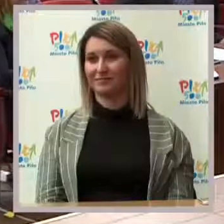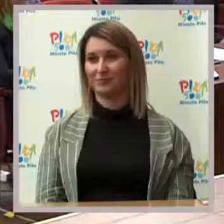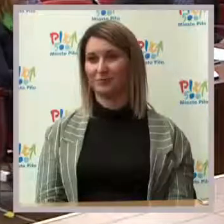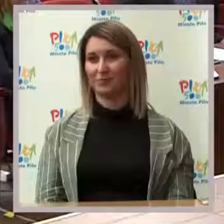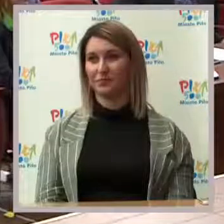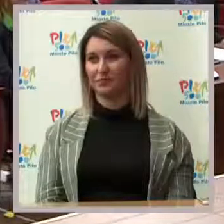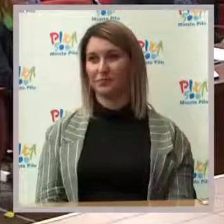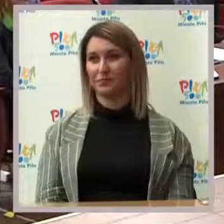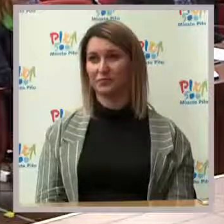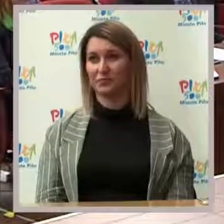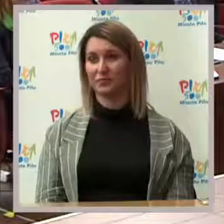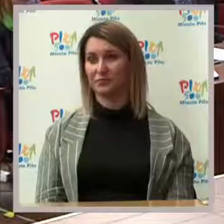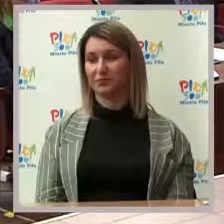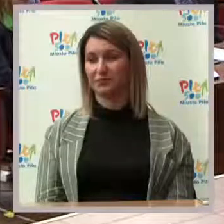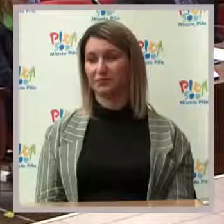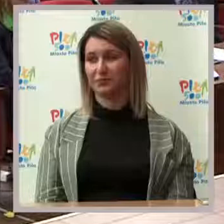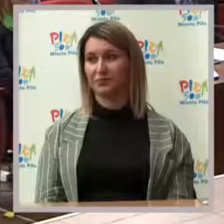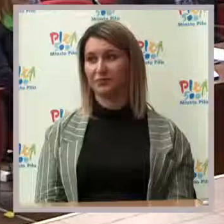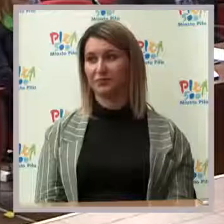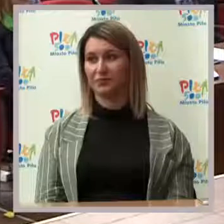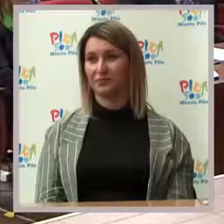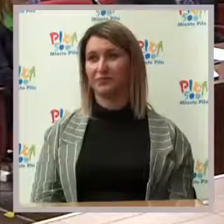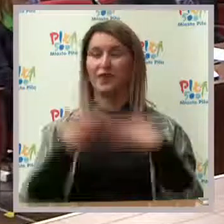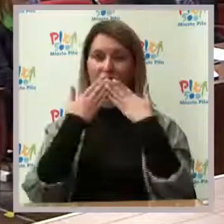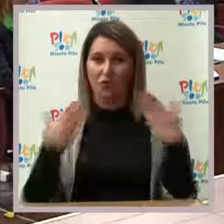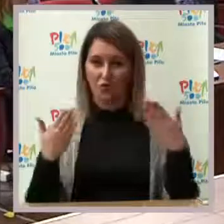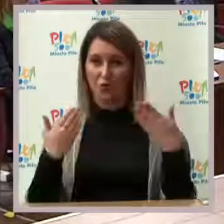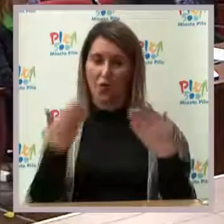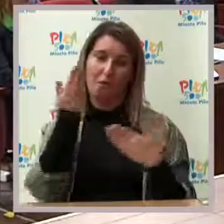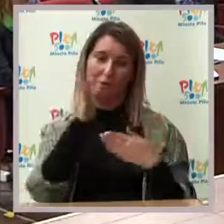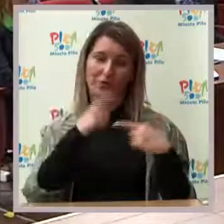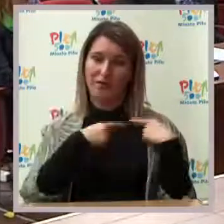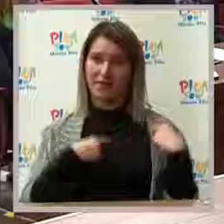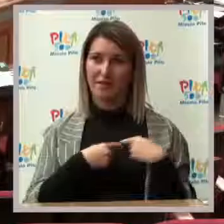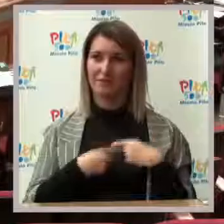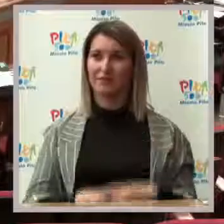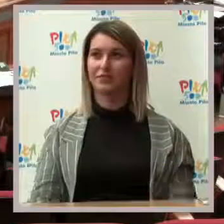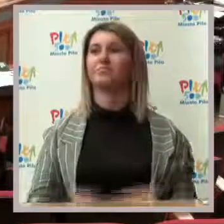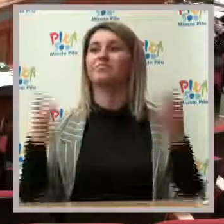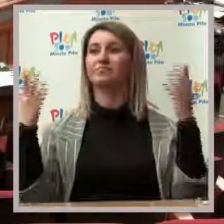klubu zawodników, działaczy, trenerów. Dziękujemy bardzo serdecznie.